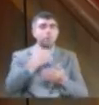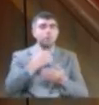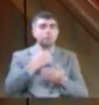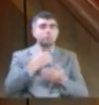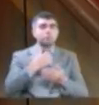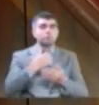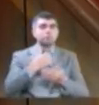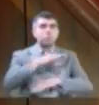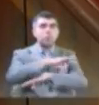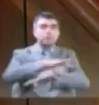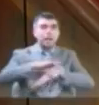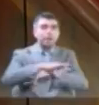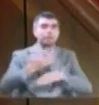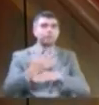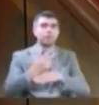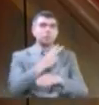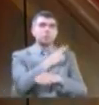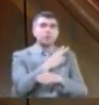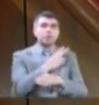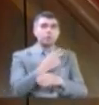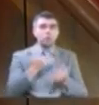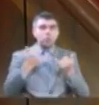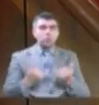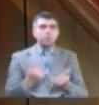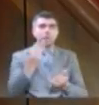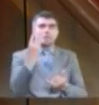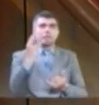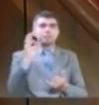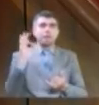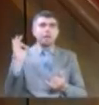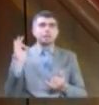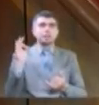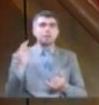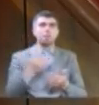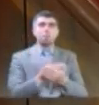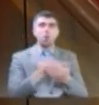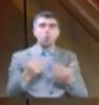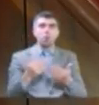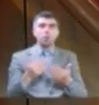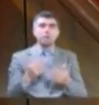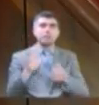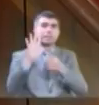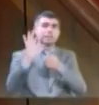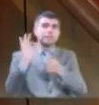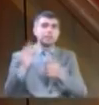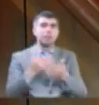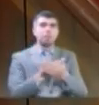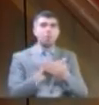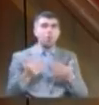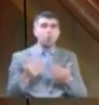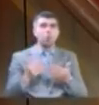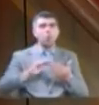العلمي. الآن رمينا 300 مليون 90 مليون، الآن جاية 200 مليون، جاية 60 مليون مع مناجم 20